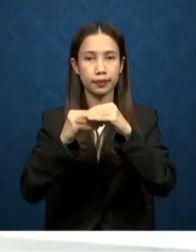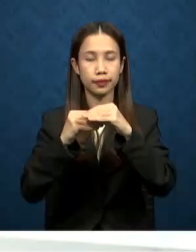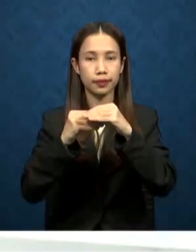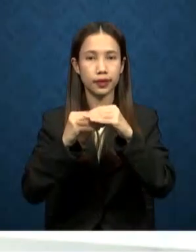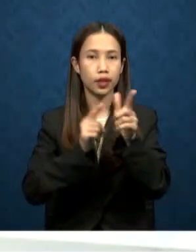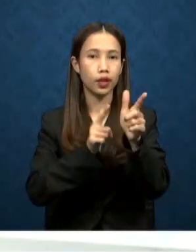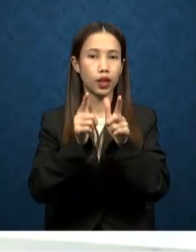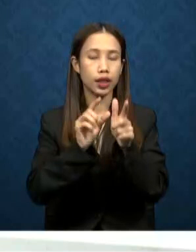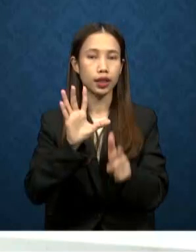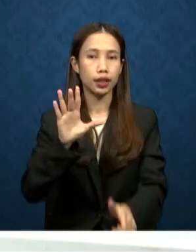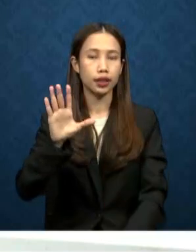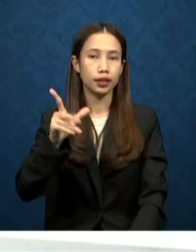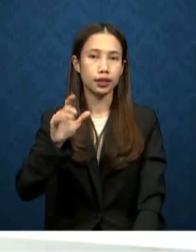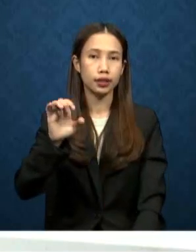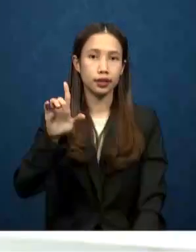มูลนะครับ